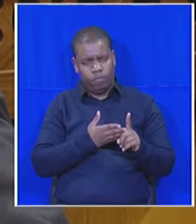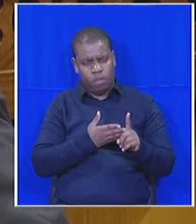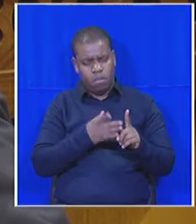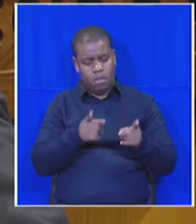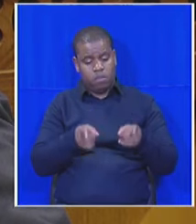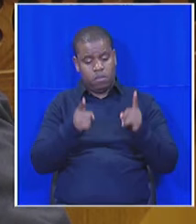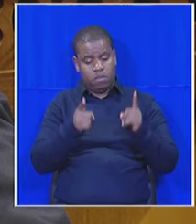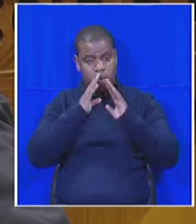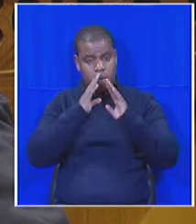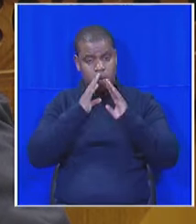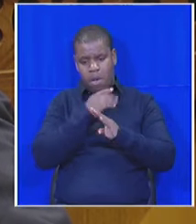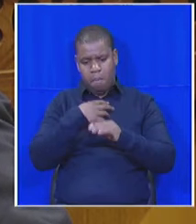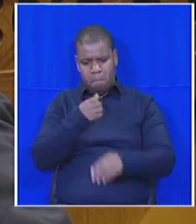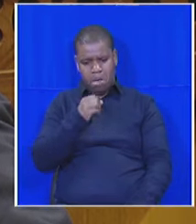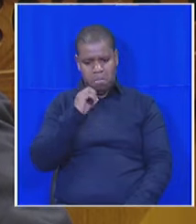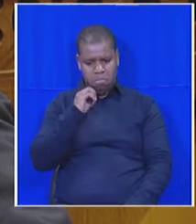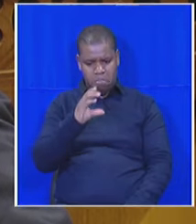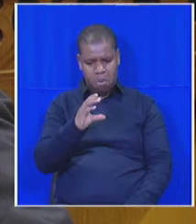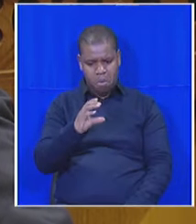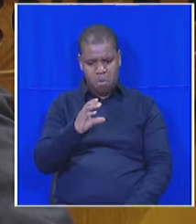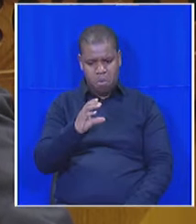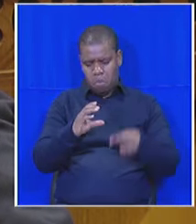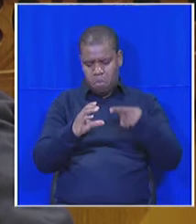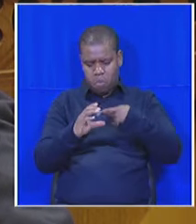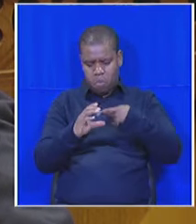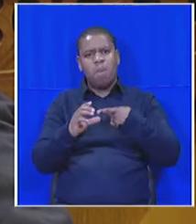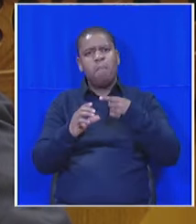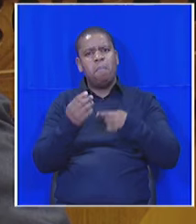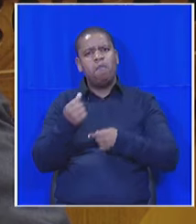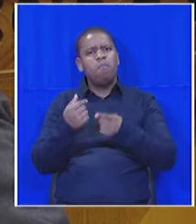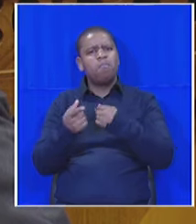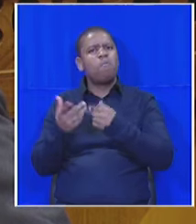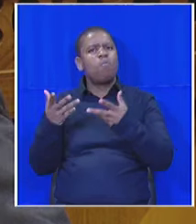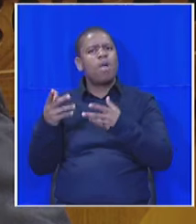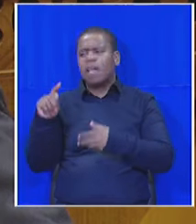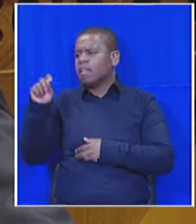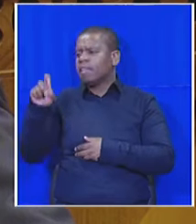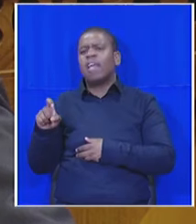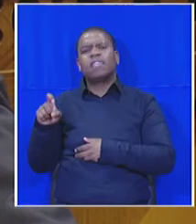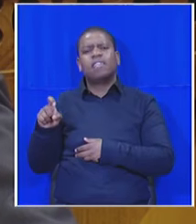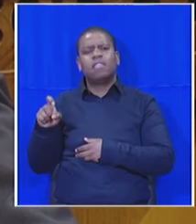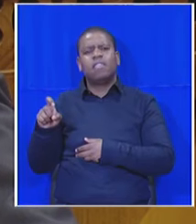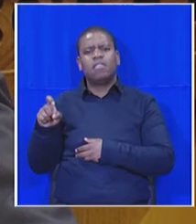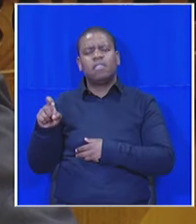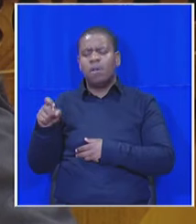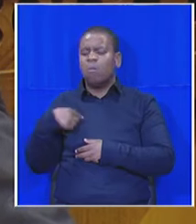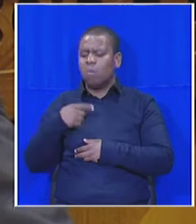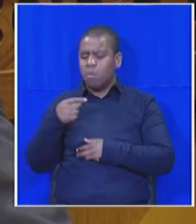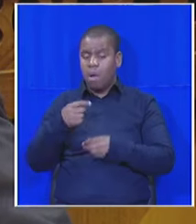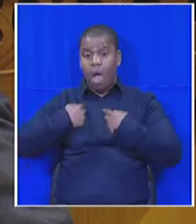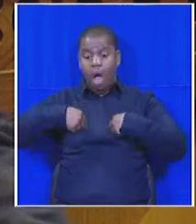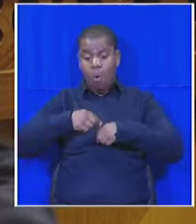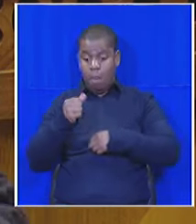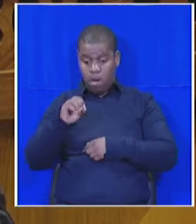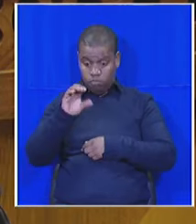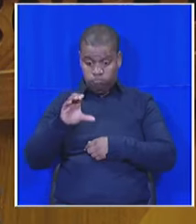ons praat van miljarde rande wat hier betrokke is. En ek wil vandag vir u sê dat u behoort so gou as moontlik